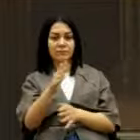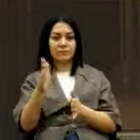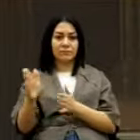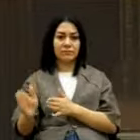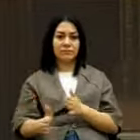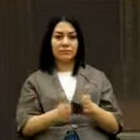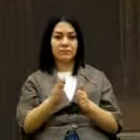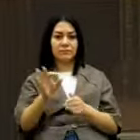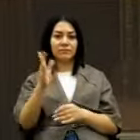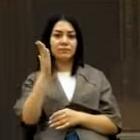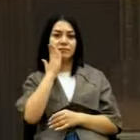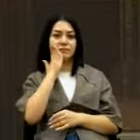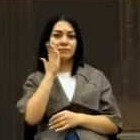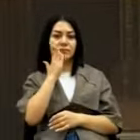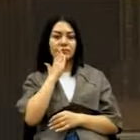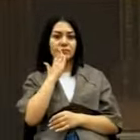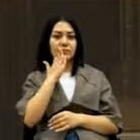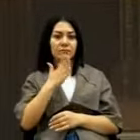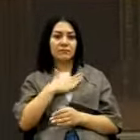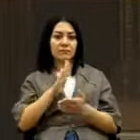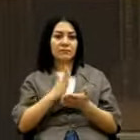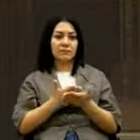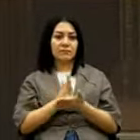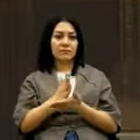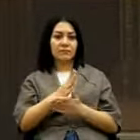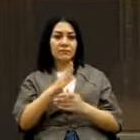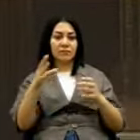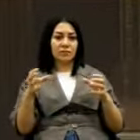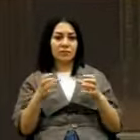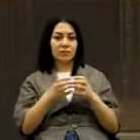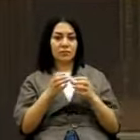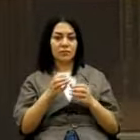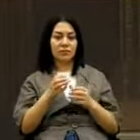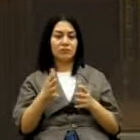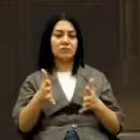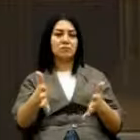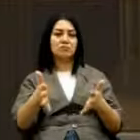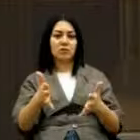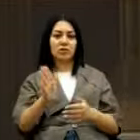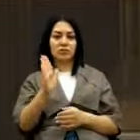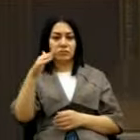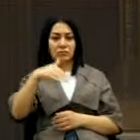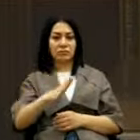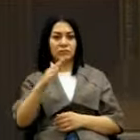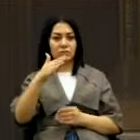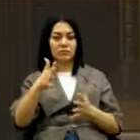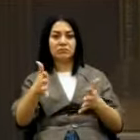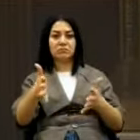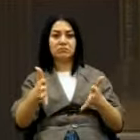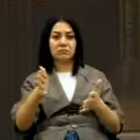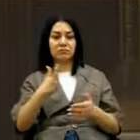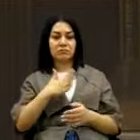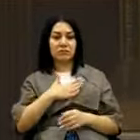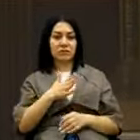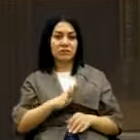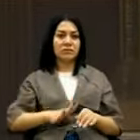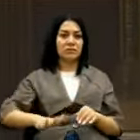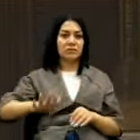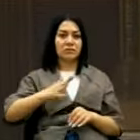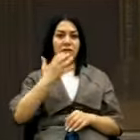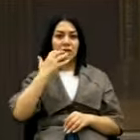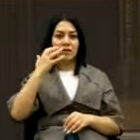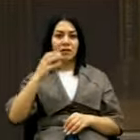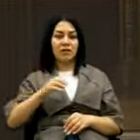մասին պատկերացումները մեր քաղաքական դասի մոտ մնում են անհստակ։ Մեր տարածաշրջանը